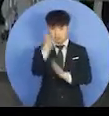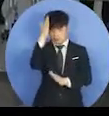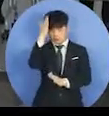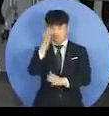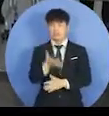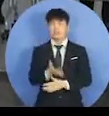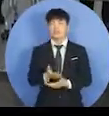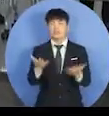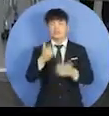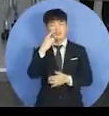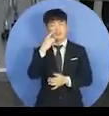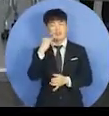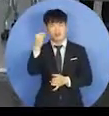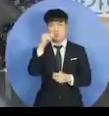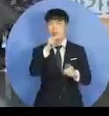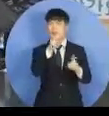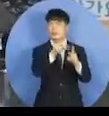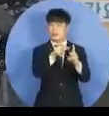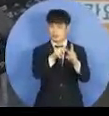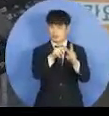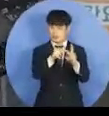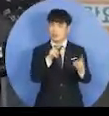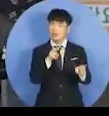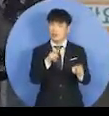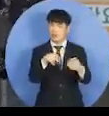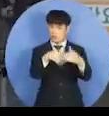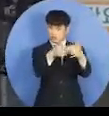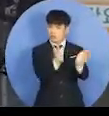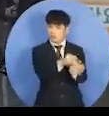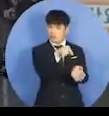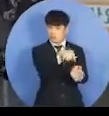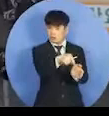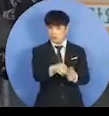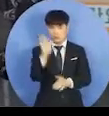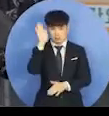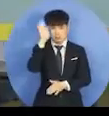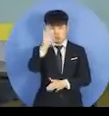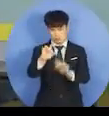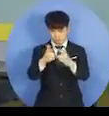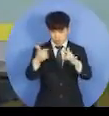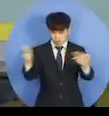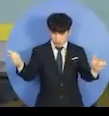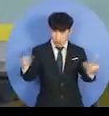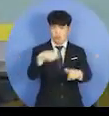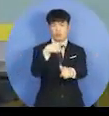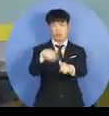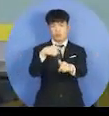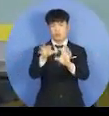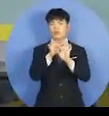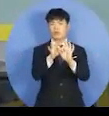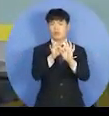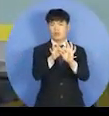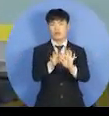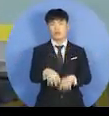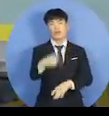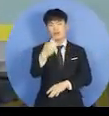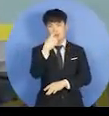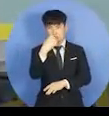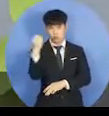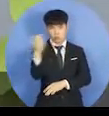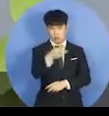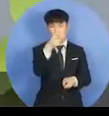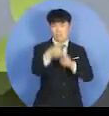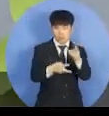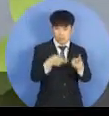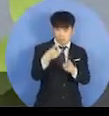천안시 직장맘 지원센터는 앞으로도 여러 강의 등을 통해 부모들이 자녀 교육에 대한 조언을 얻을 수 있도록 하며